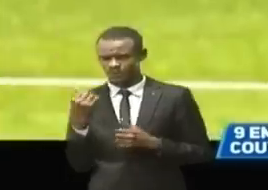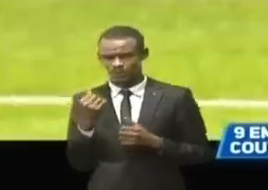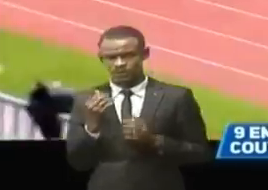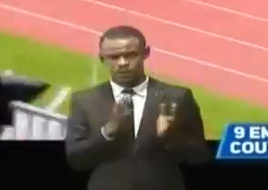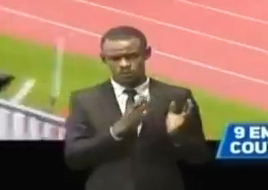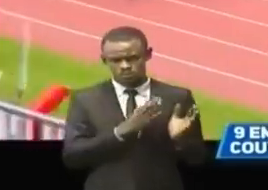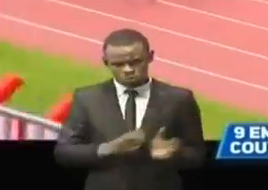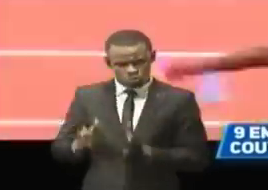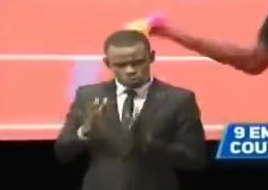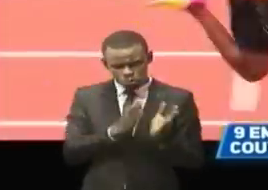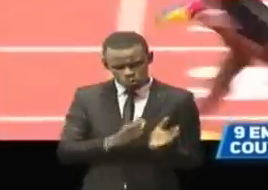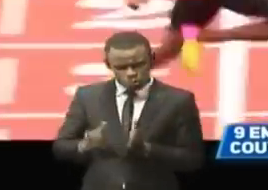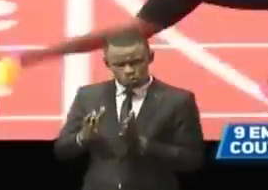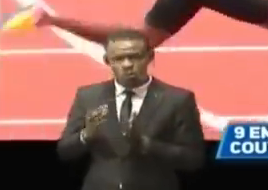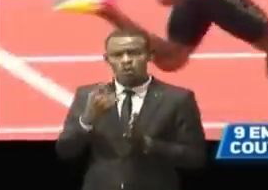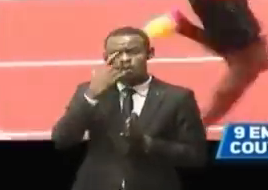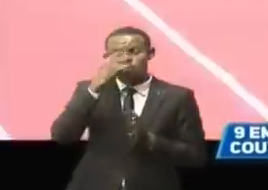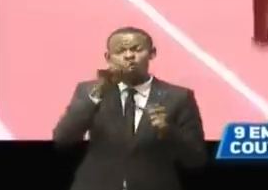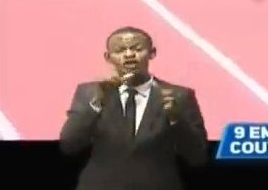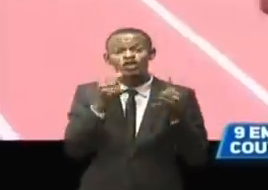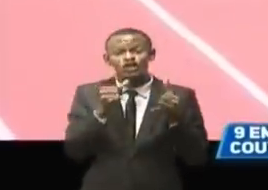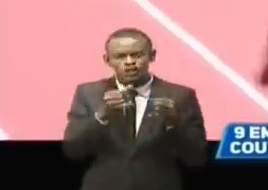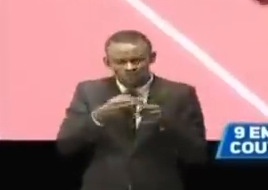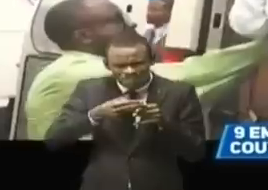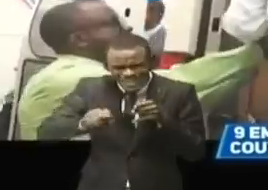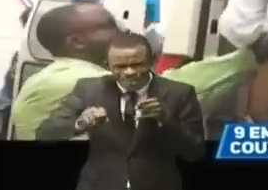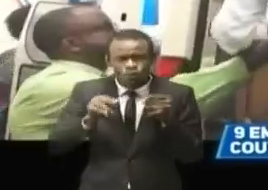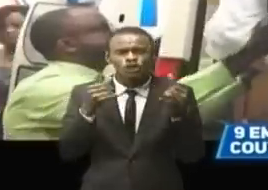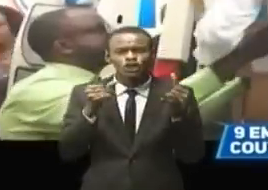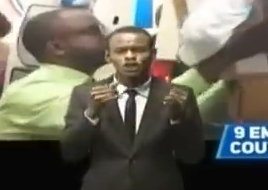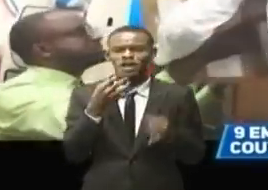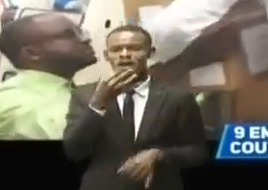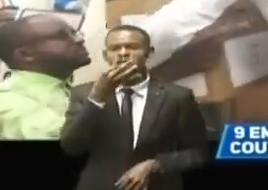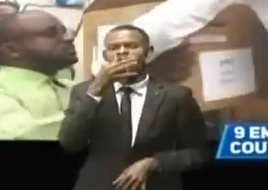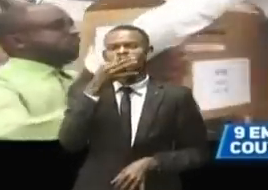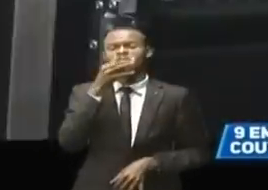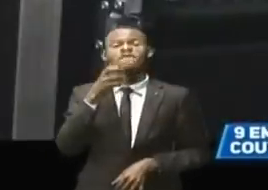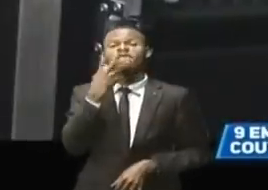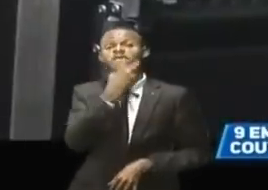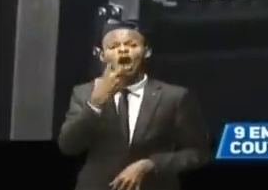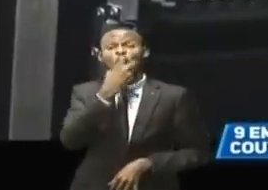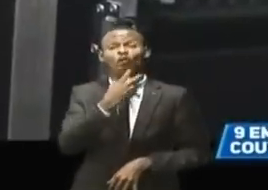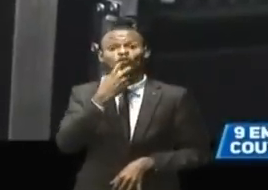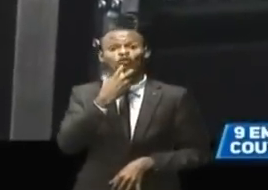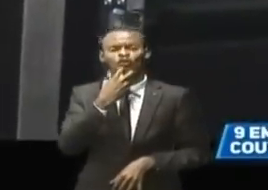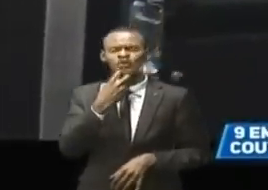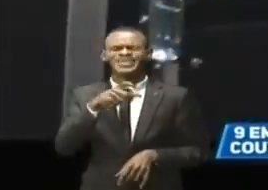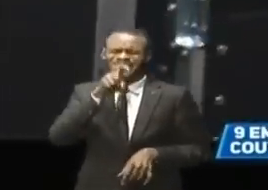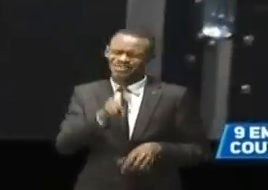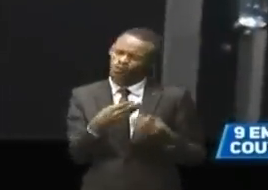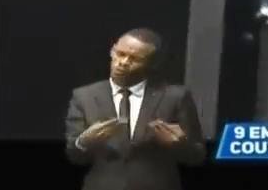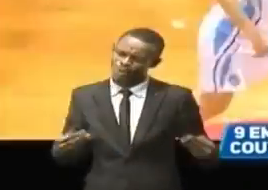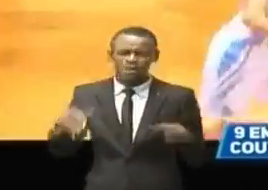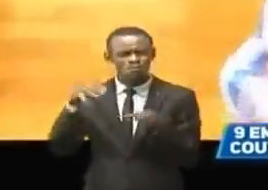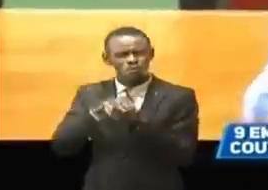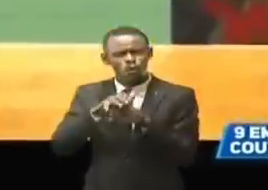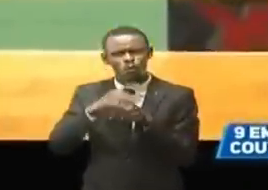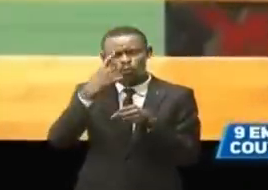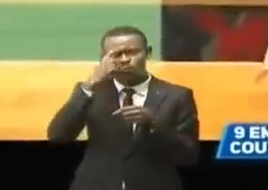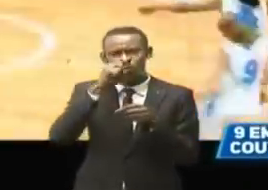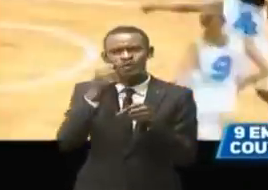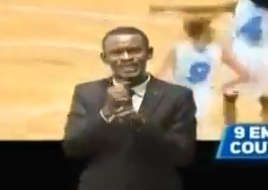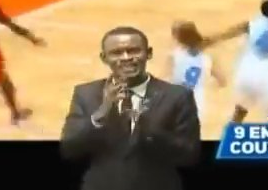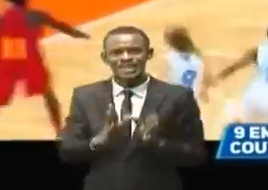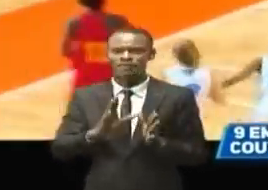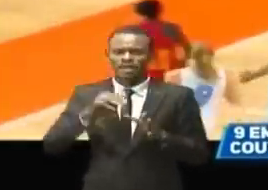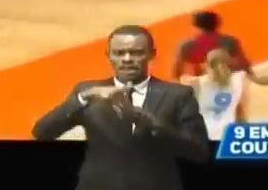du 28 juillet au 6 août 2023, a enfin réceptionné ses matériels de dernière génération pour une meilleure couverture